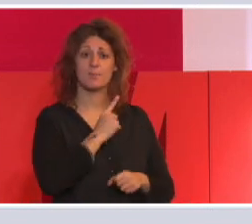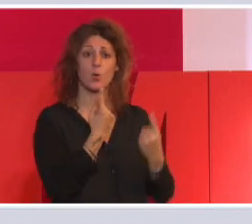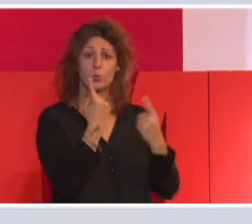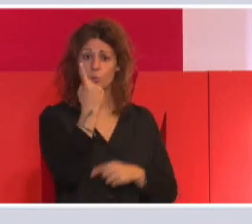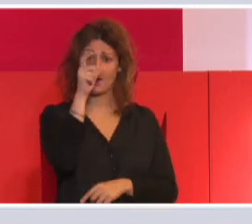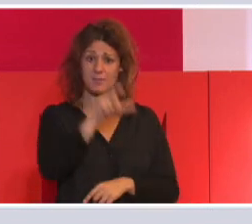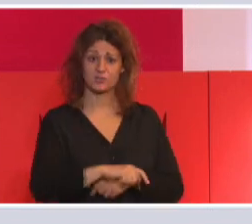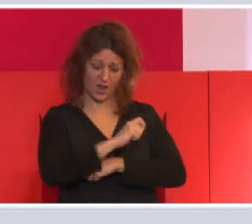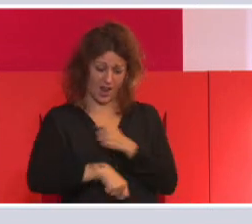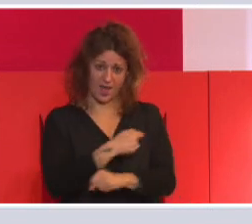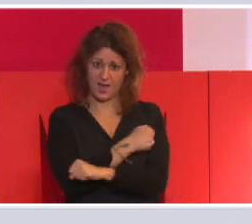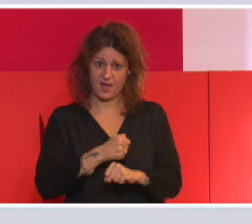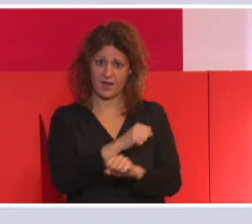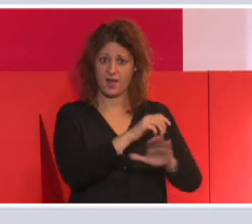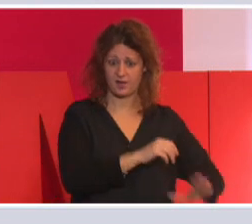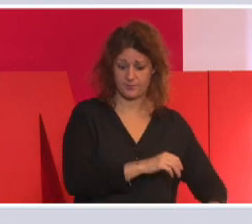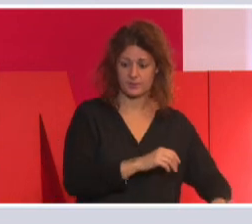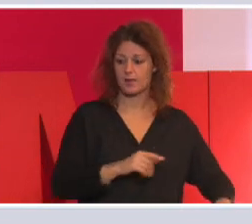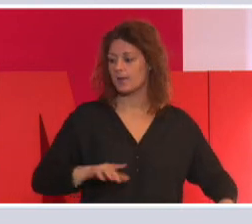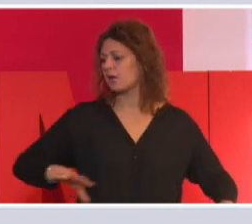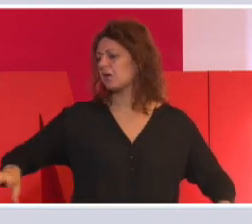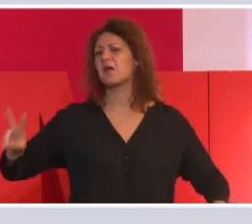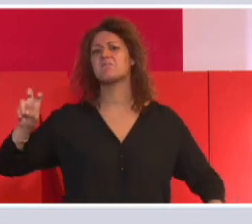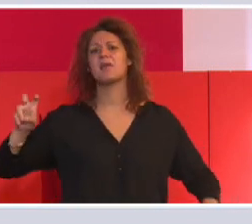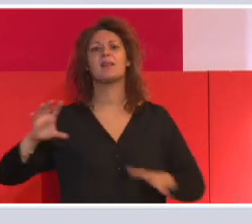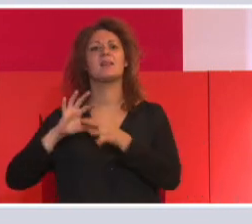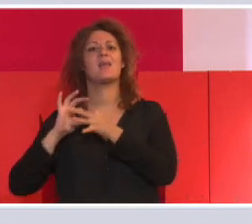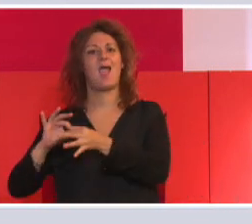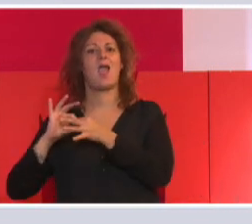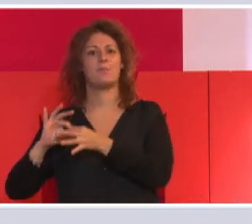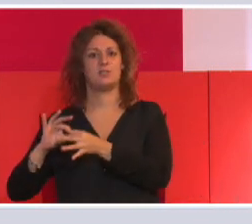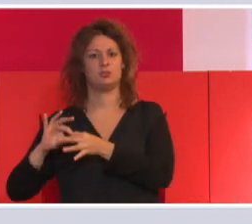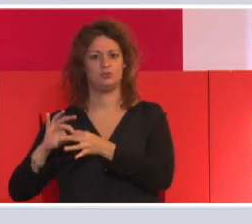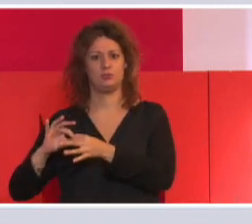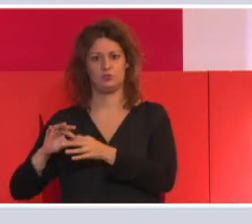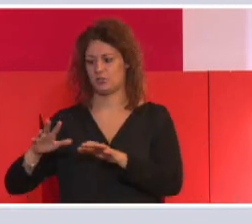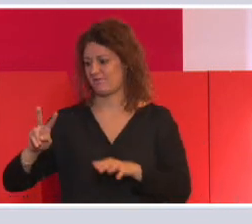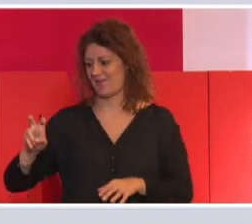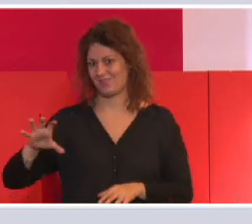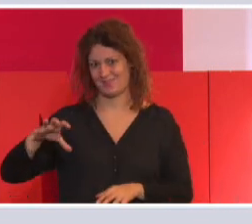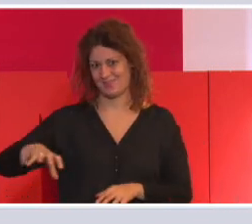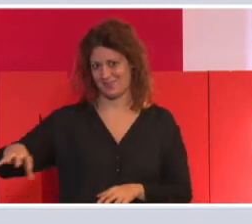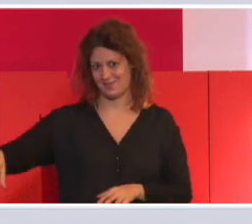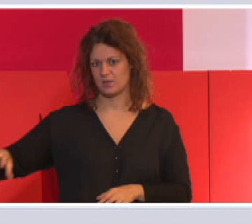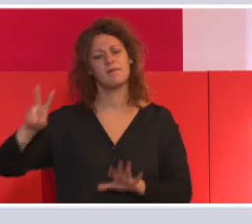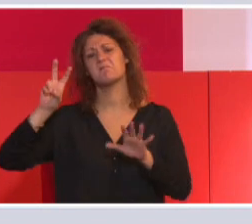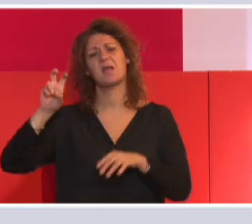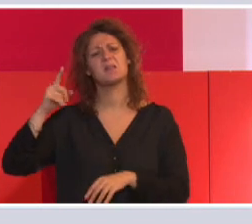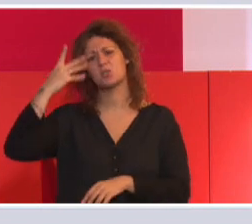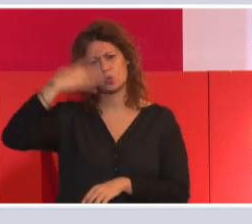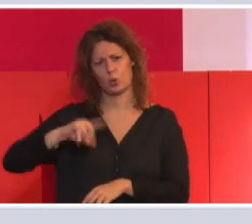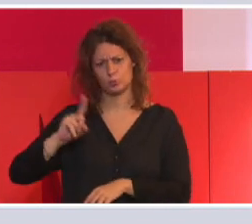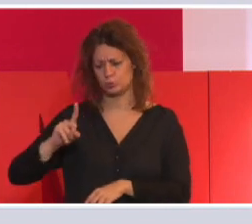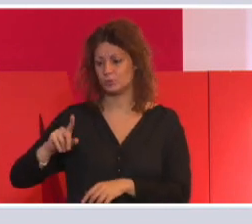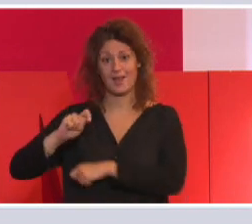abbiamo lo scambiatore e dobbiamo scegliere sostanzialmente se far perire il nostro caro o far perire 20 sconosciuti dopo lo